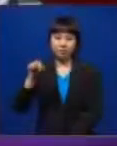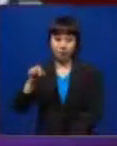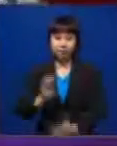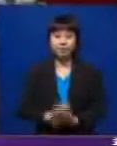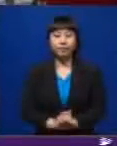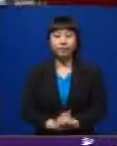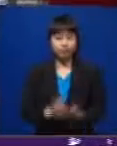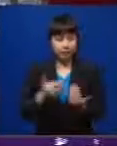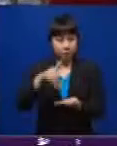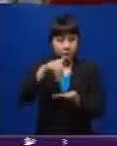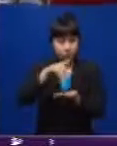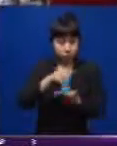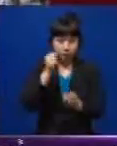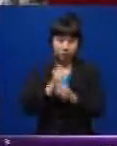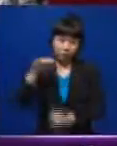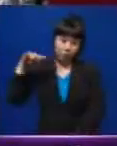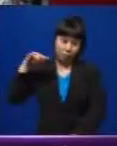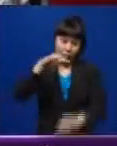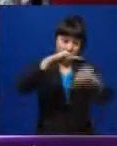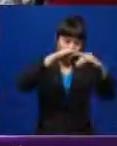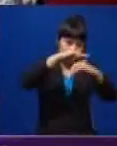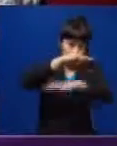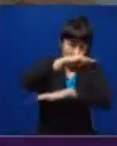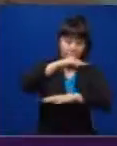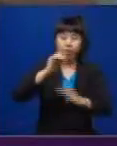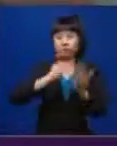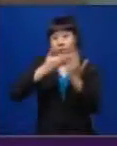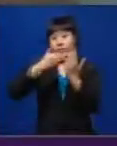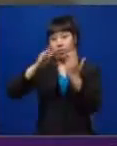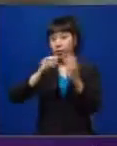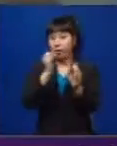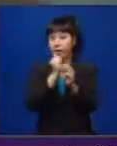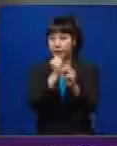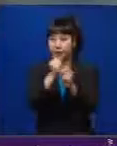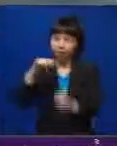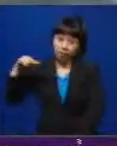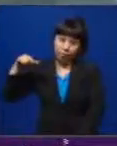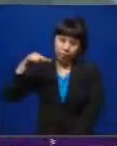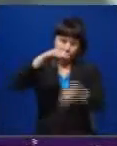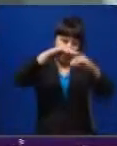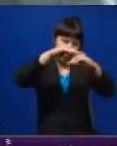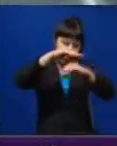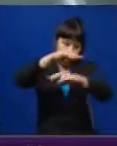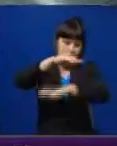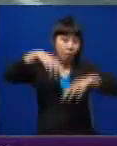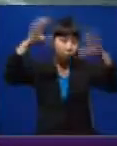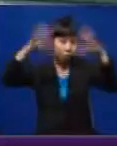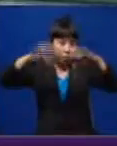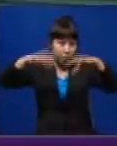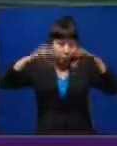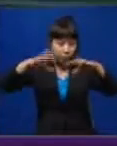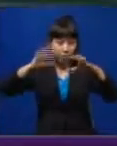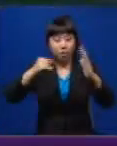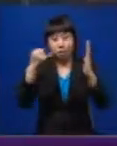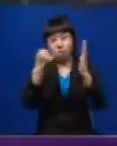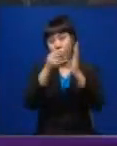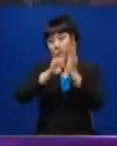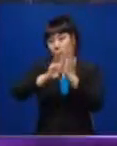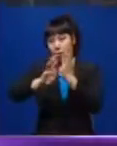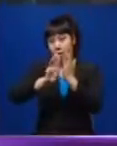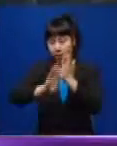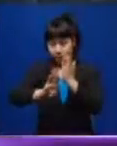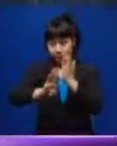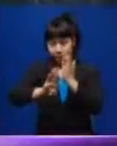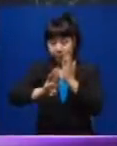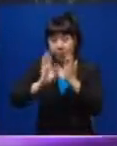ต่ศูยปฏิบัติการฝนหวงพักตะวออกเช้งเหือเริ่มออกปฏิบัิการบินโปรยสารเคมีทำฝนหวงใพื้นที่จัหบุริรัม